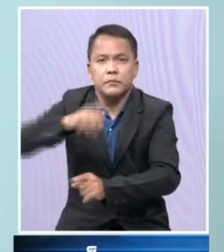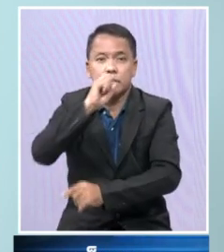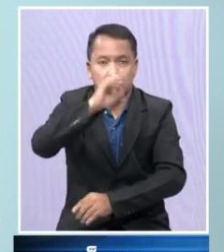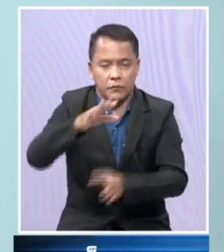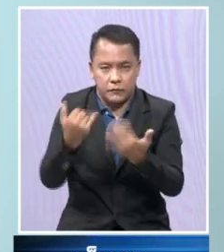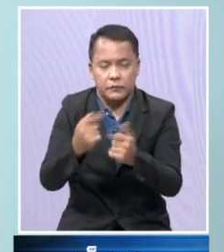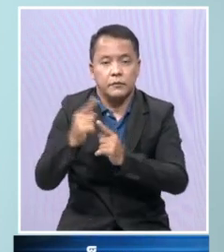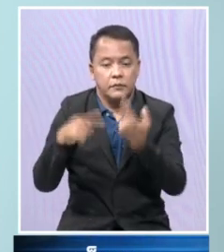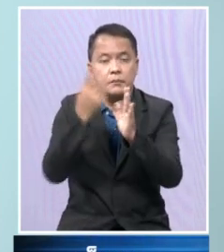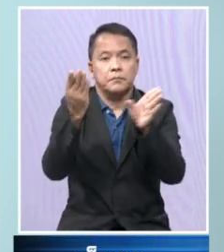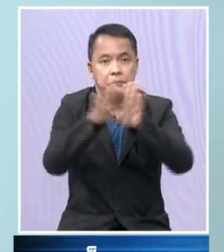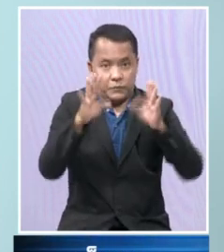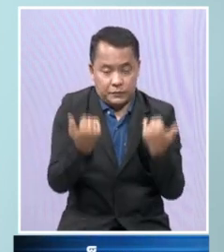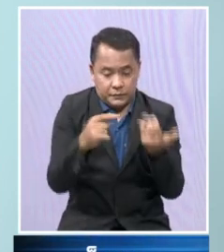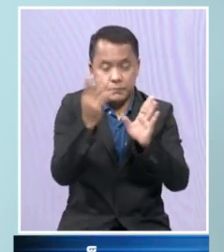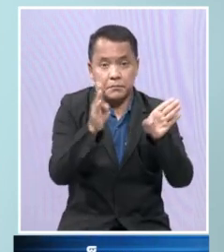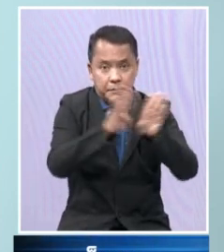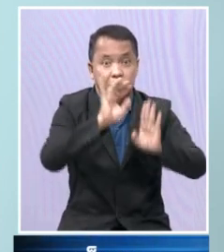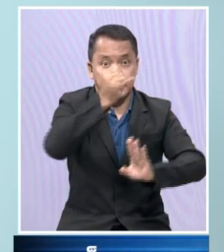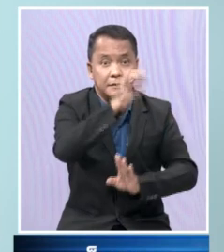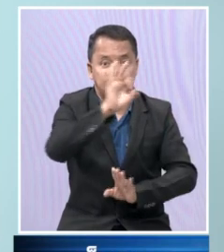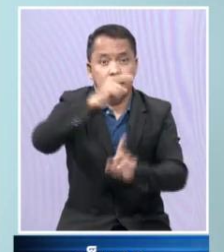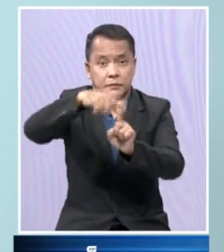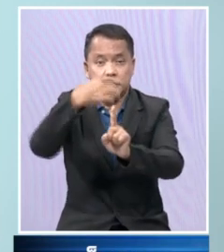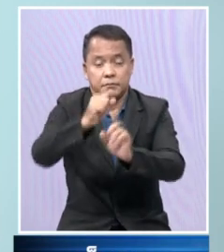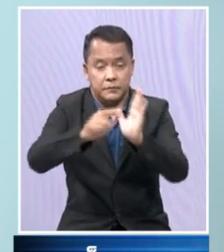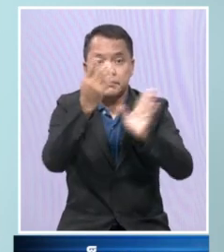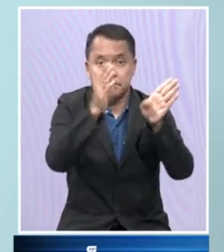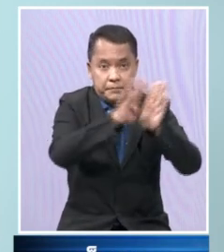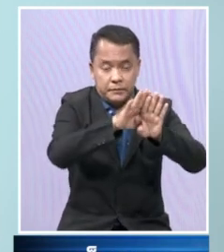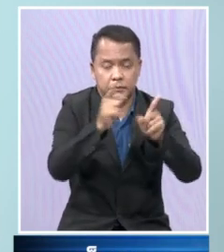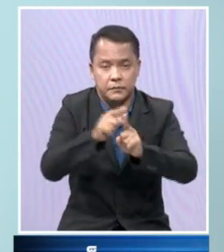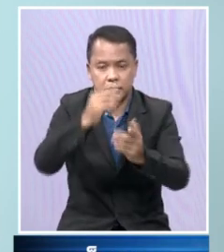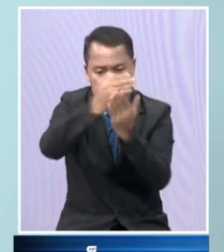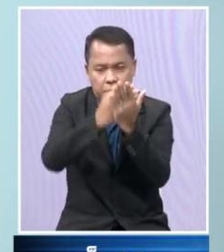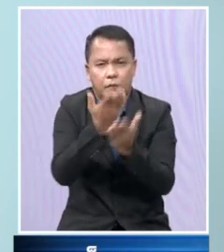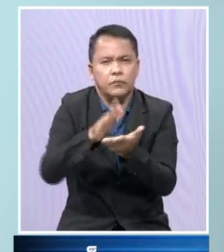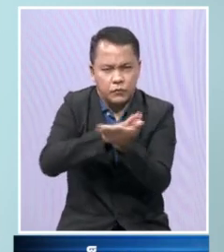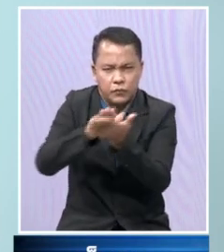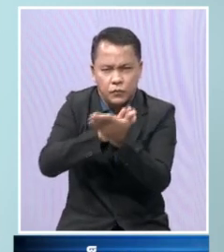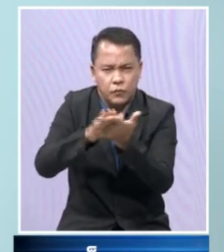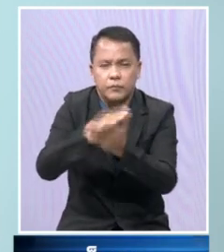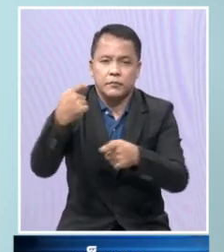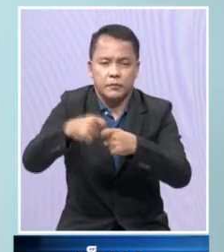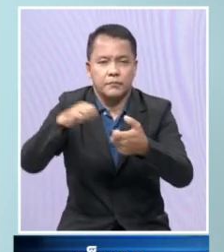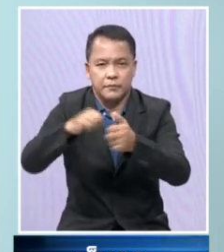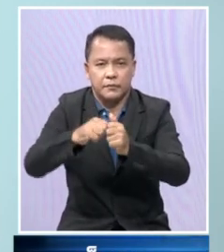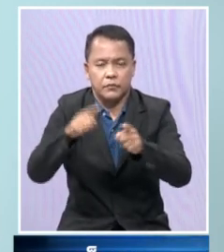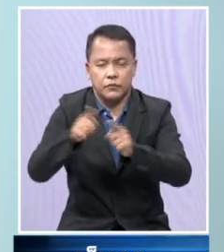บอกว่าเดี๋ยวจะเริ่มปิดตั้งแต่วันนี้เลยนะครับวันจันทร์ที่9ตุลาคมเป็นต้นไปมีการลงรายละเอียดว่าขออภัยความไม่สะดวกในช่วงนี้ด้ว